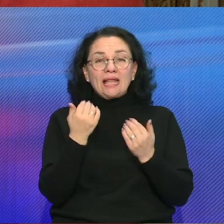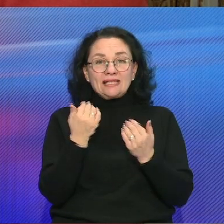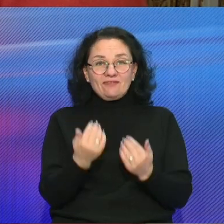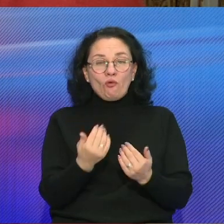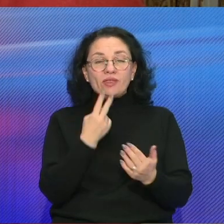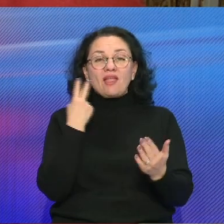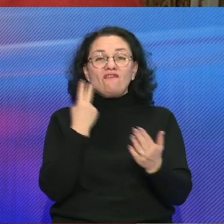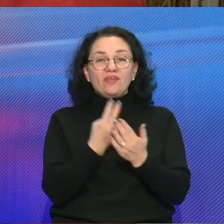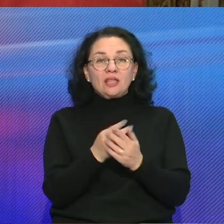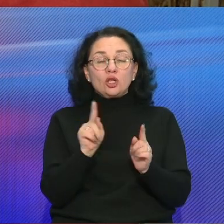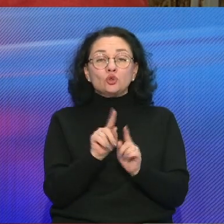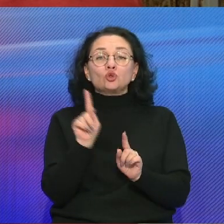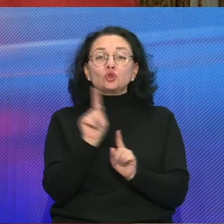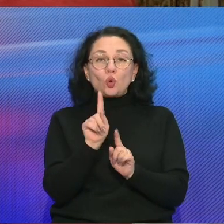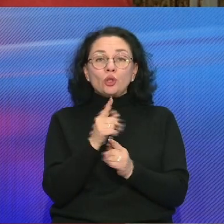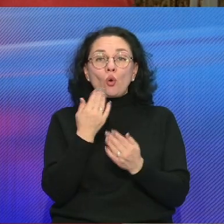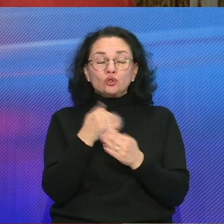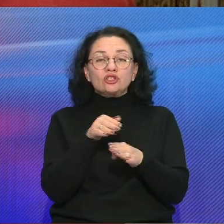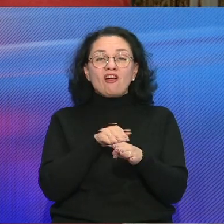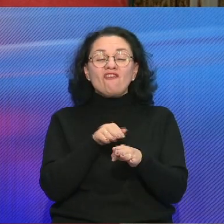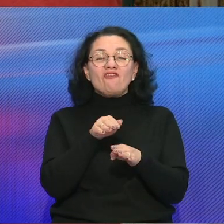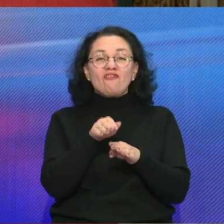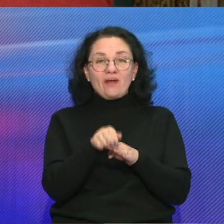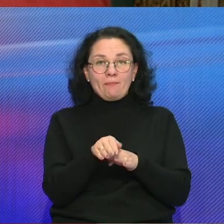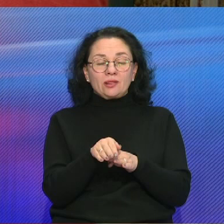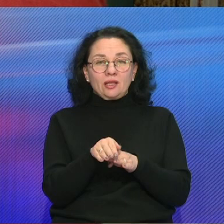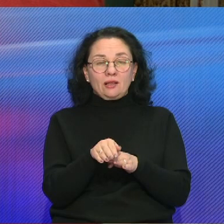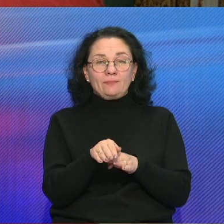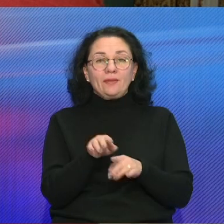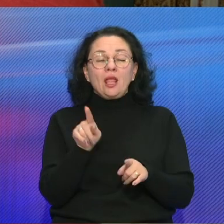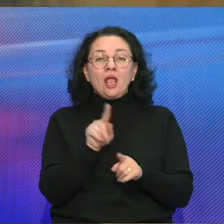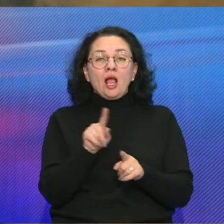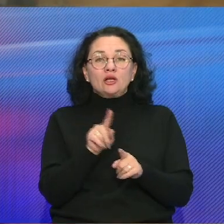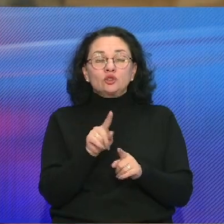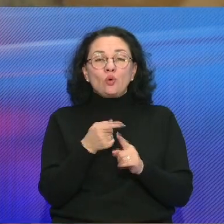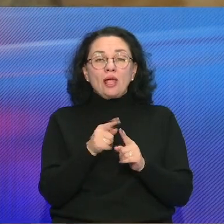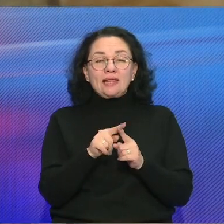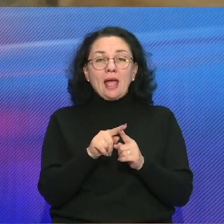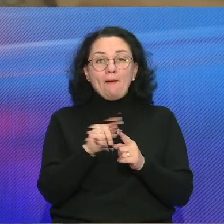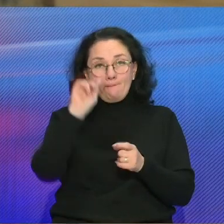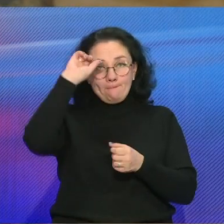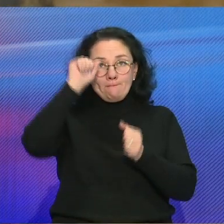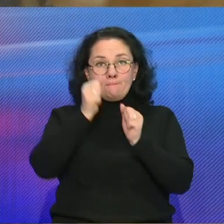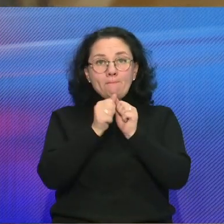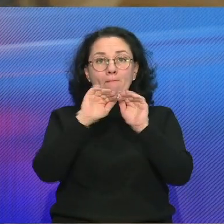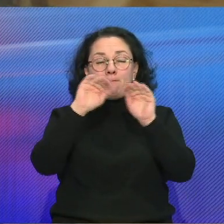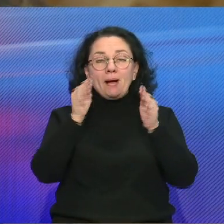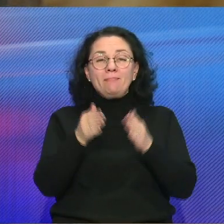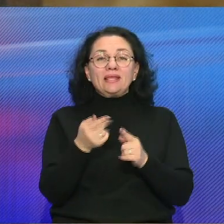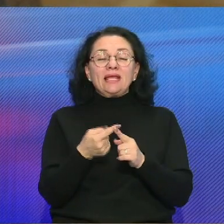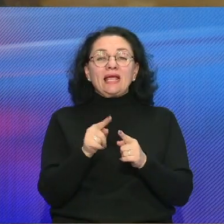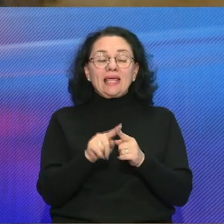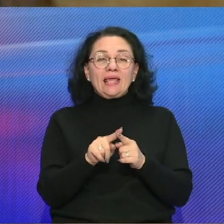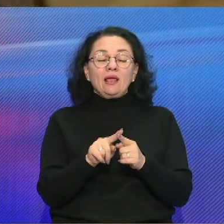нечто зроблено. Это прикладная 1/4 воля самого помнику. Тут бачно, что уже